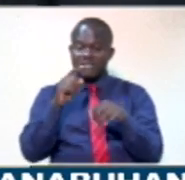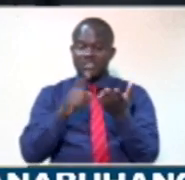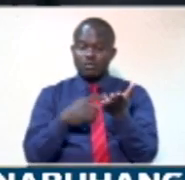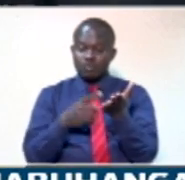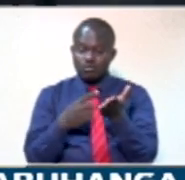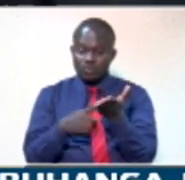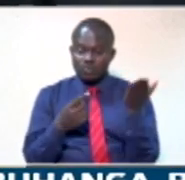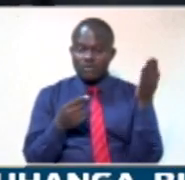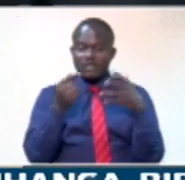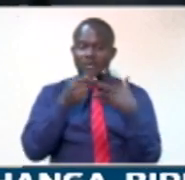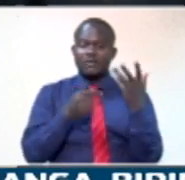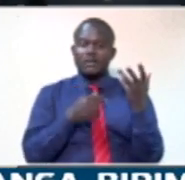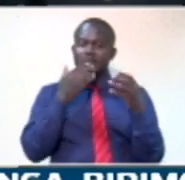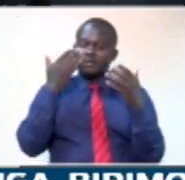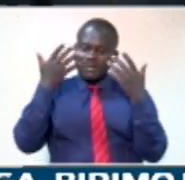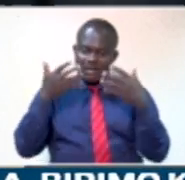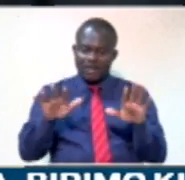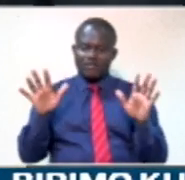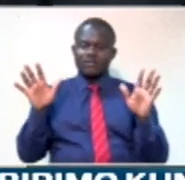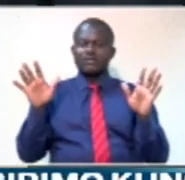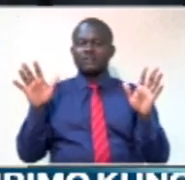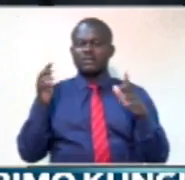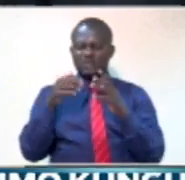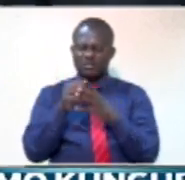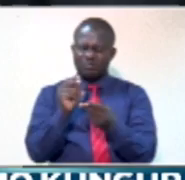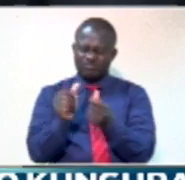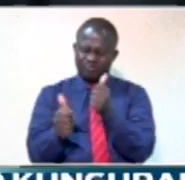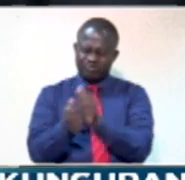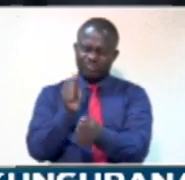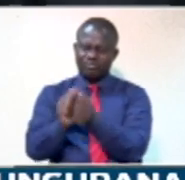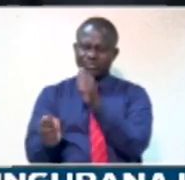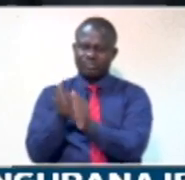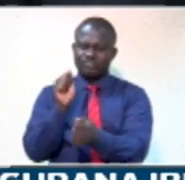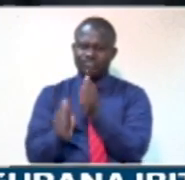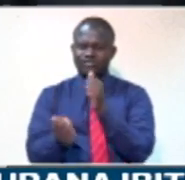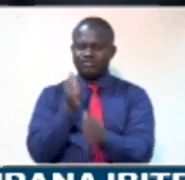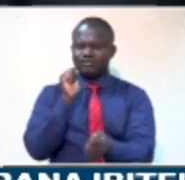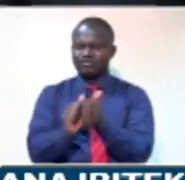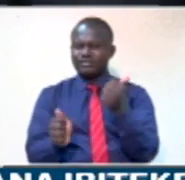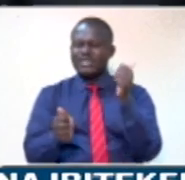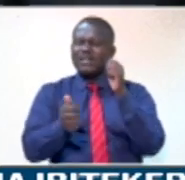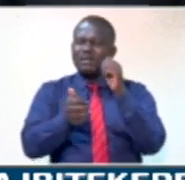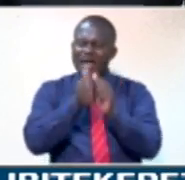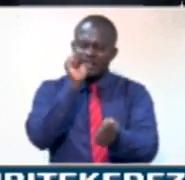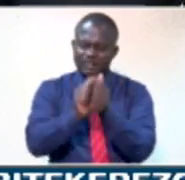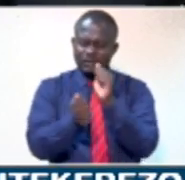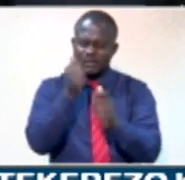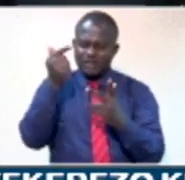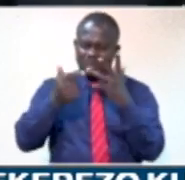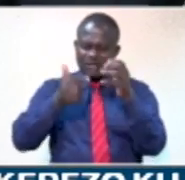abazungu. Ibintu byarangijwe, ibintu byinshi cyane kwangirijwe, ibintu byinshi